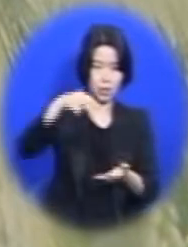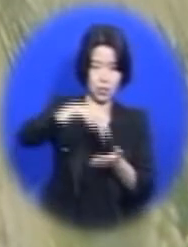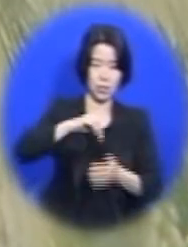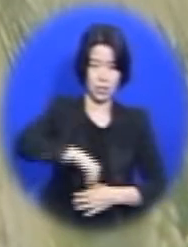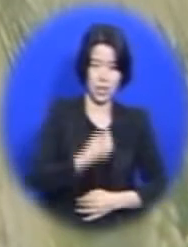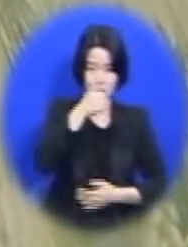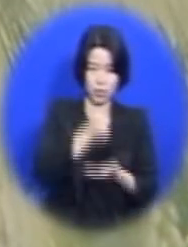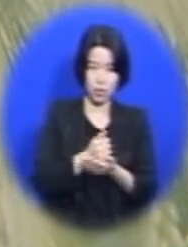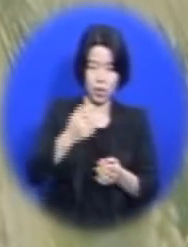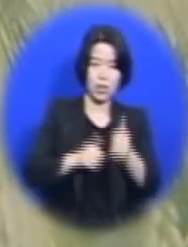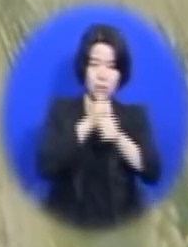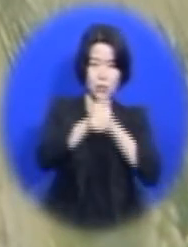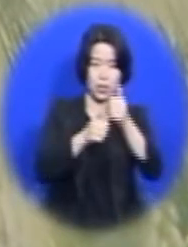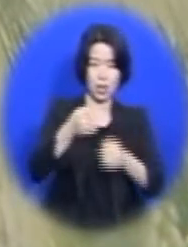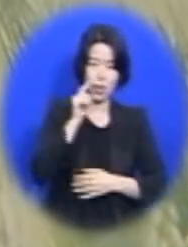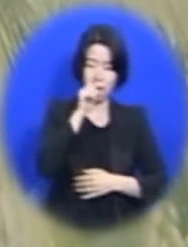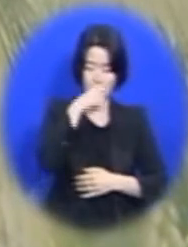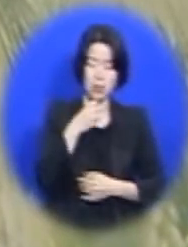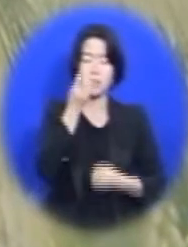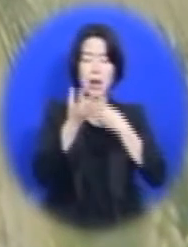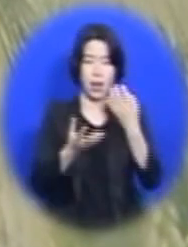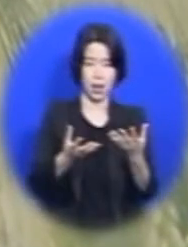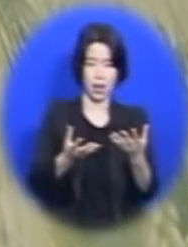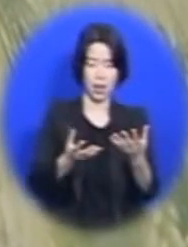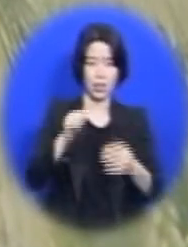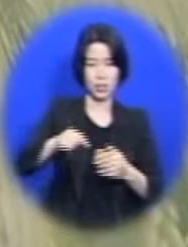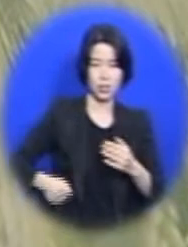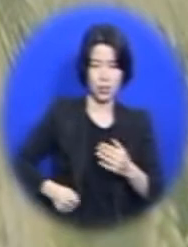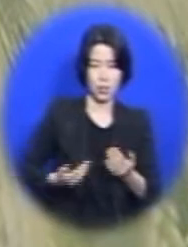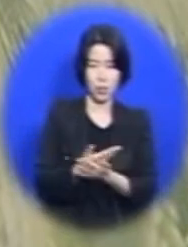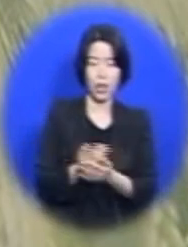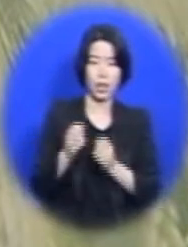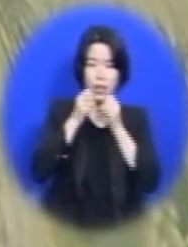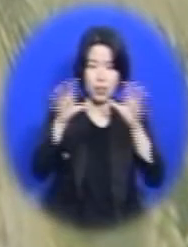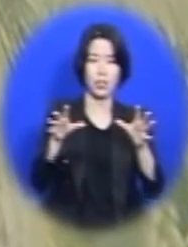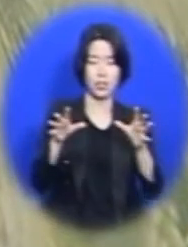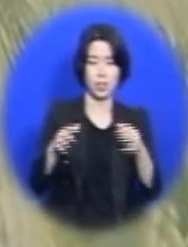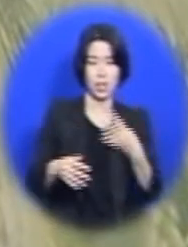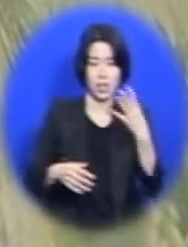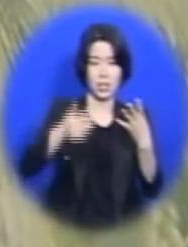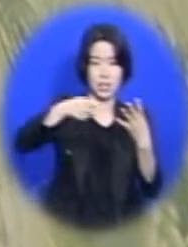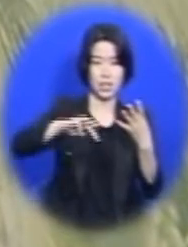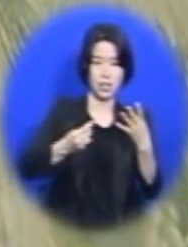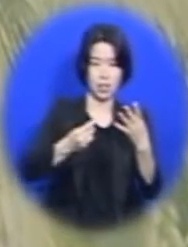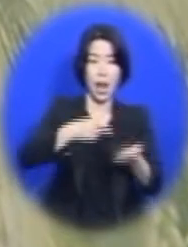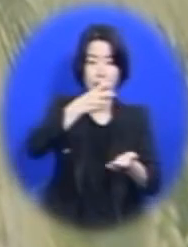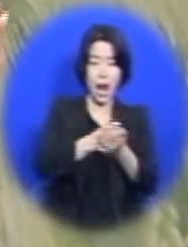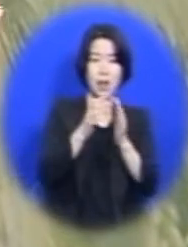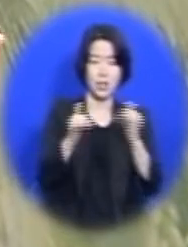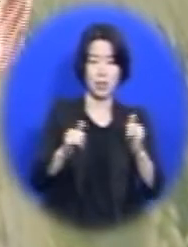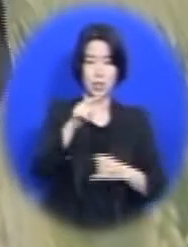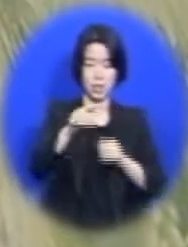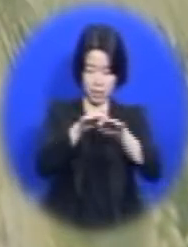허물을 자복하고 아주 통곡 자복 회개가 터진 거죠. 4절에 보면 레위 사람들이